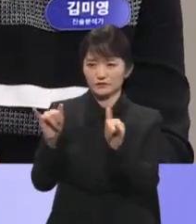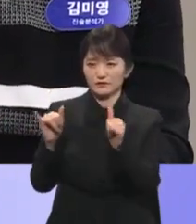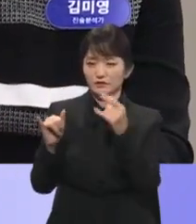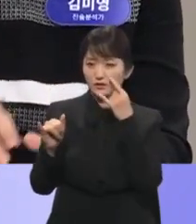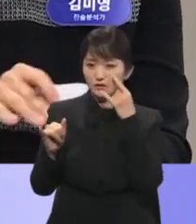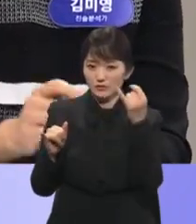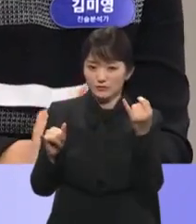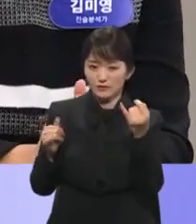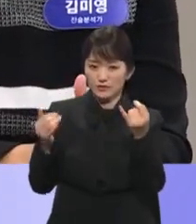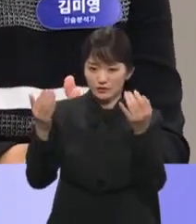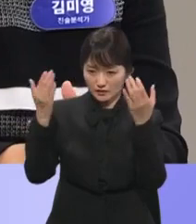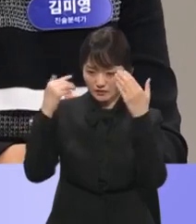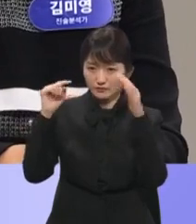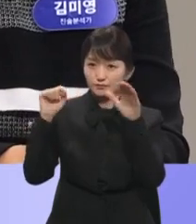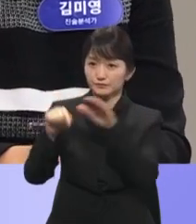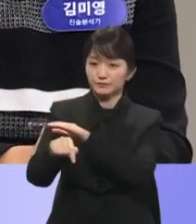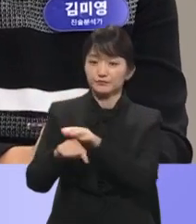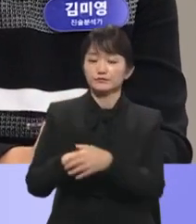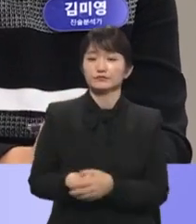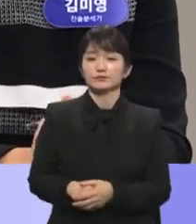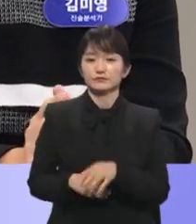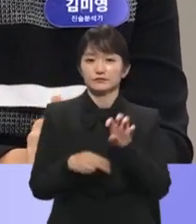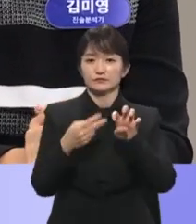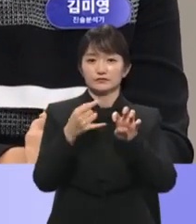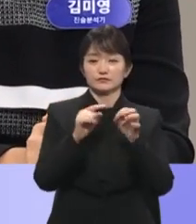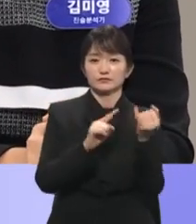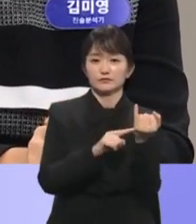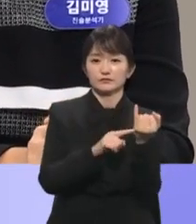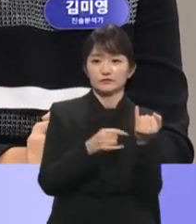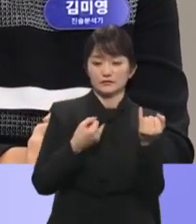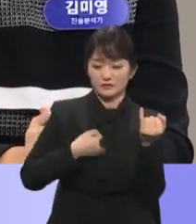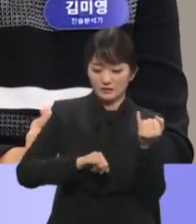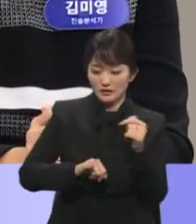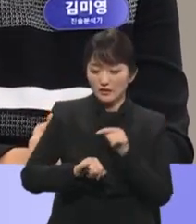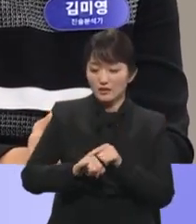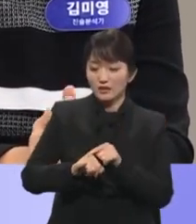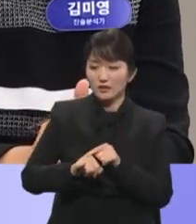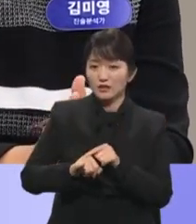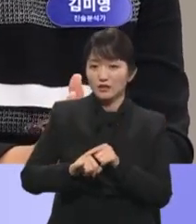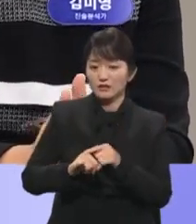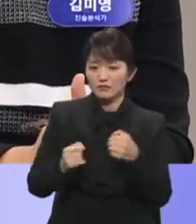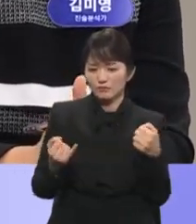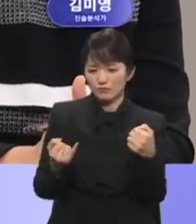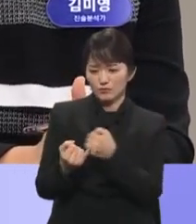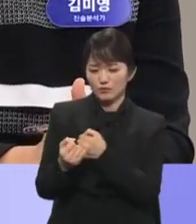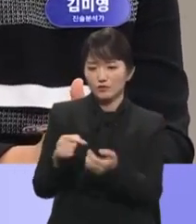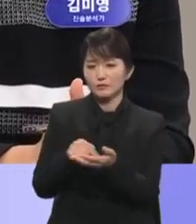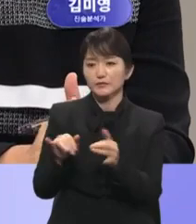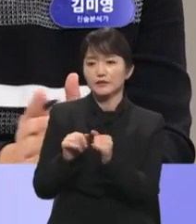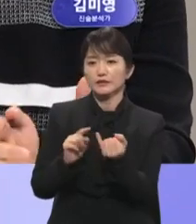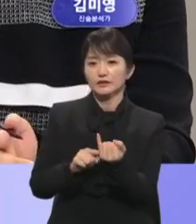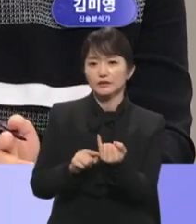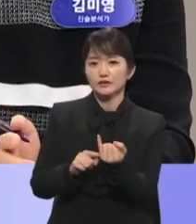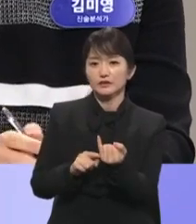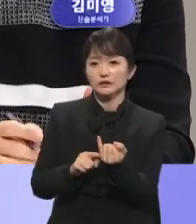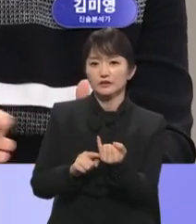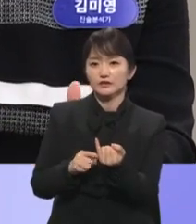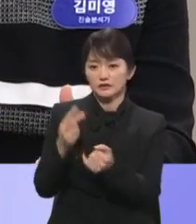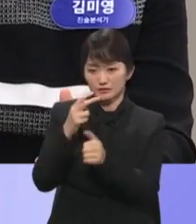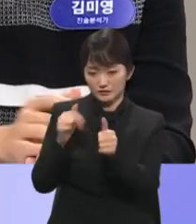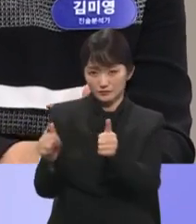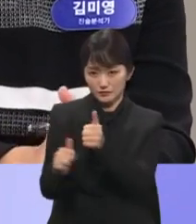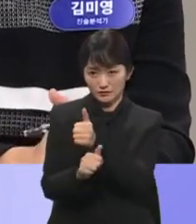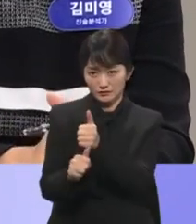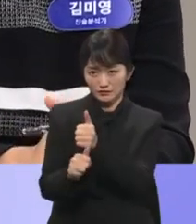상황입니다 살때 여성인 씨가 딸이 이제 학교 폭력의 피해자였고 폭력 시의 위원회에서 이제